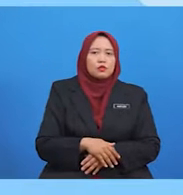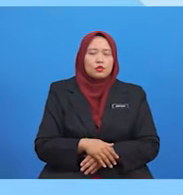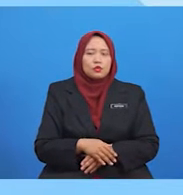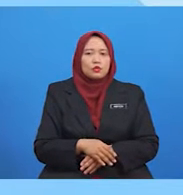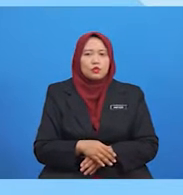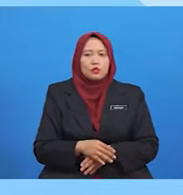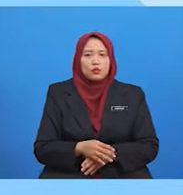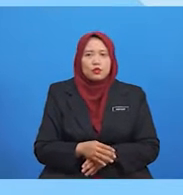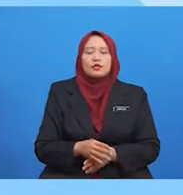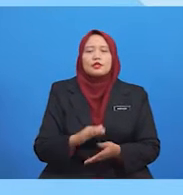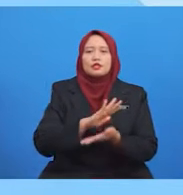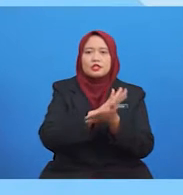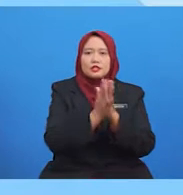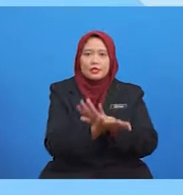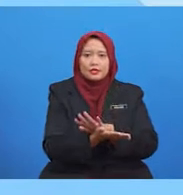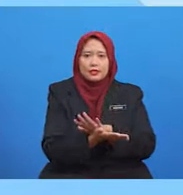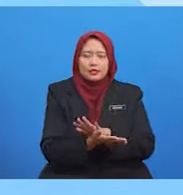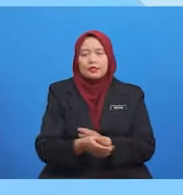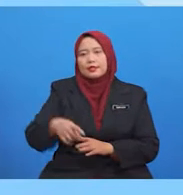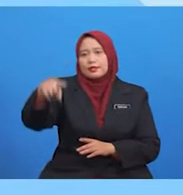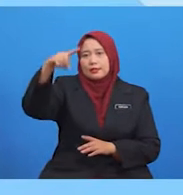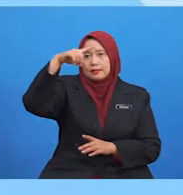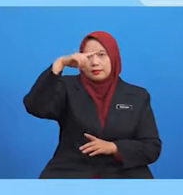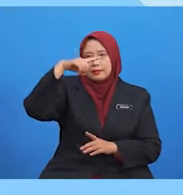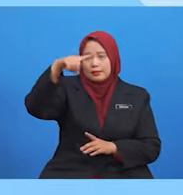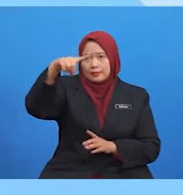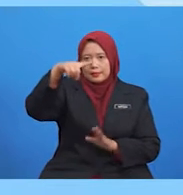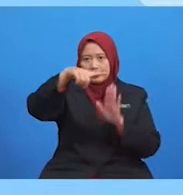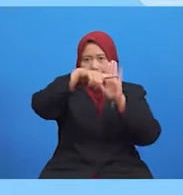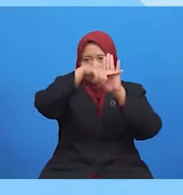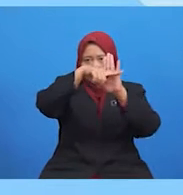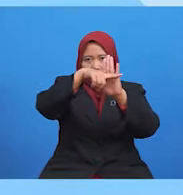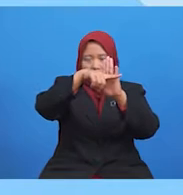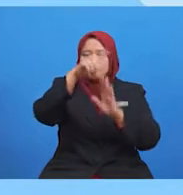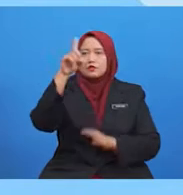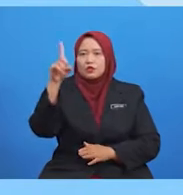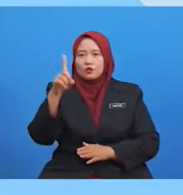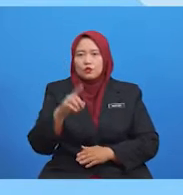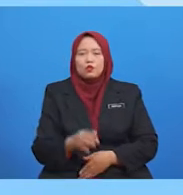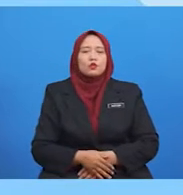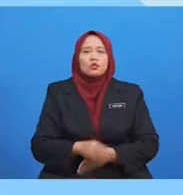telah bercas negatif 1. Terbentuklah ion klorida.